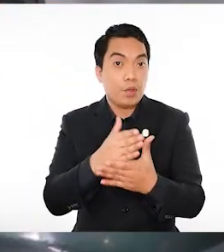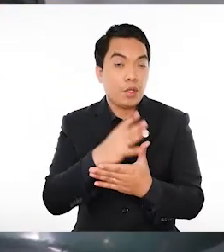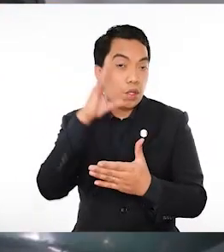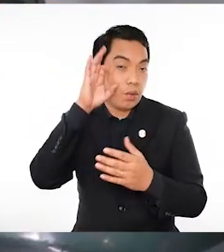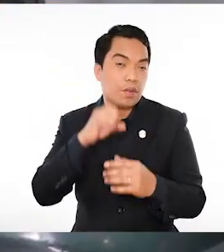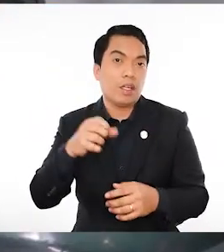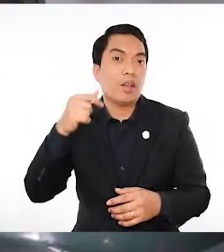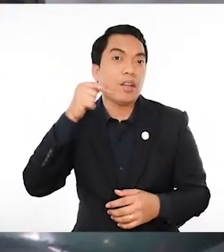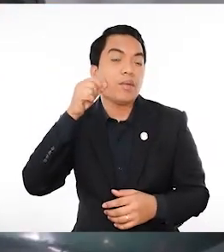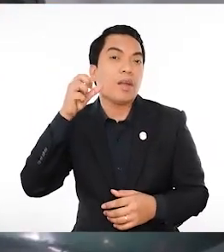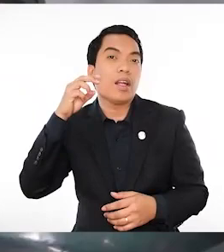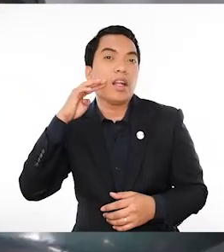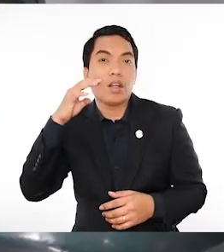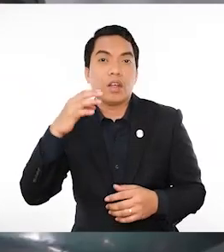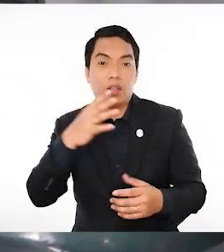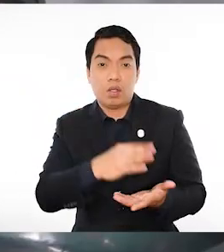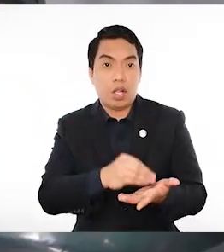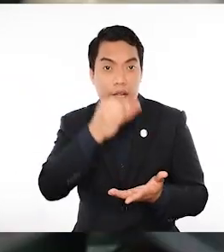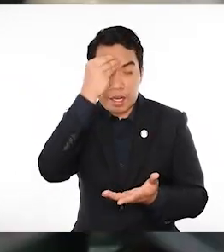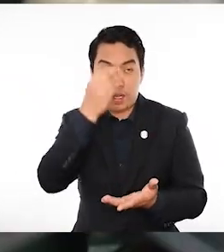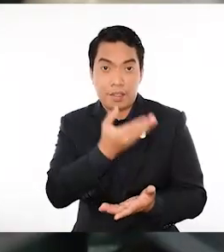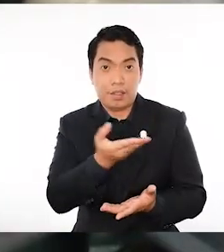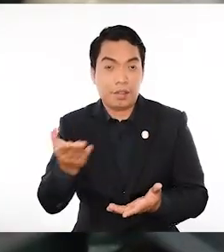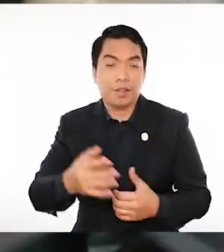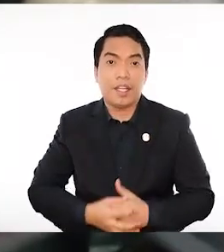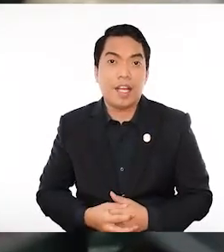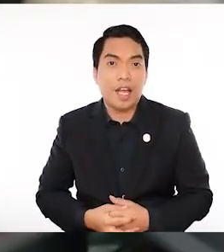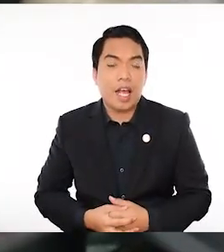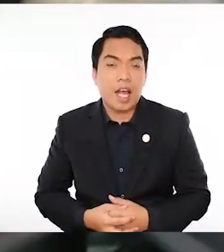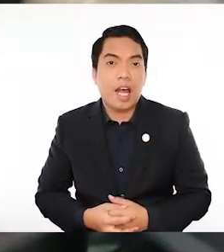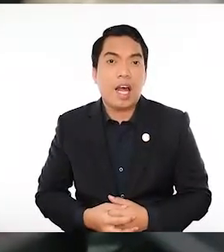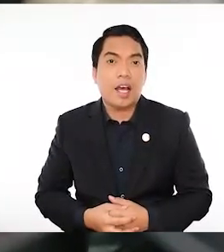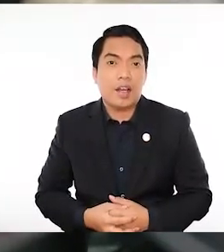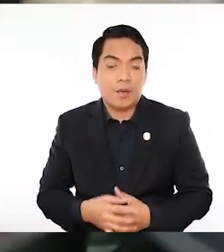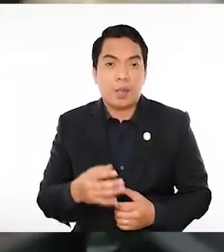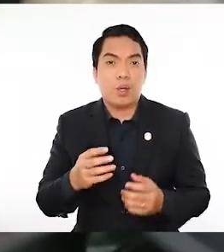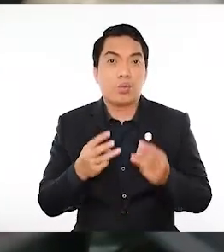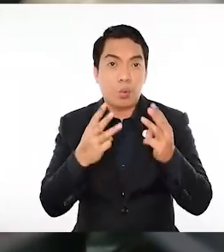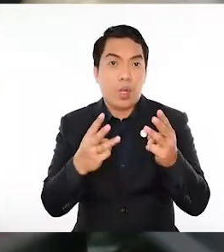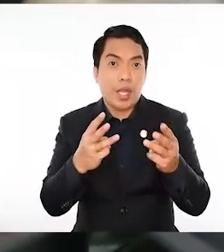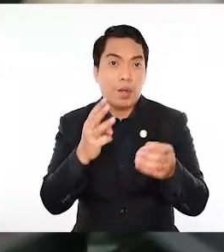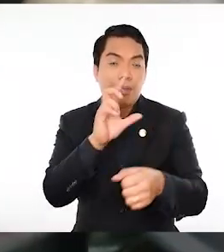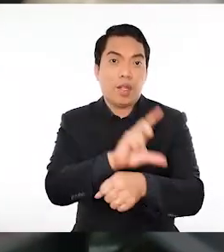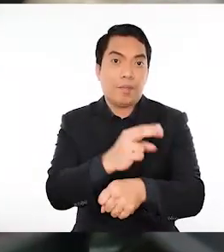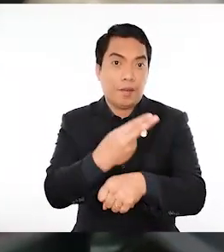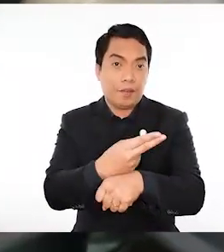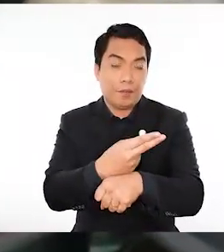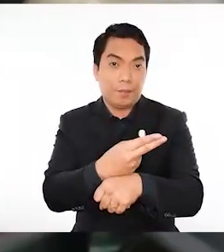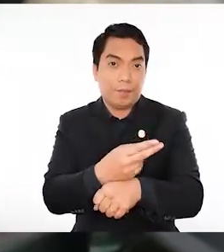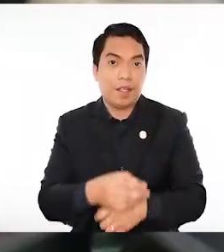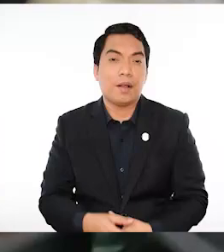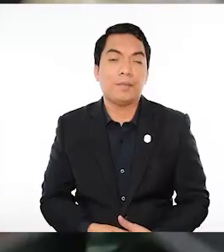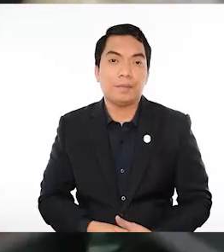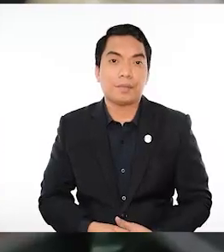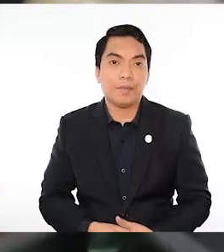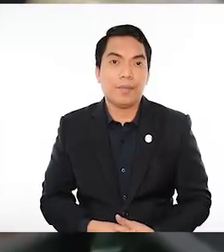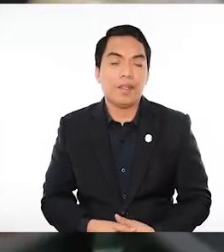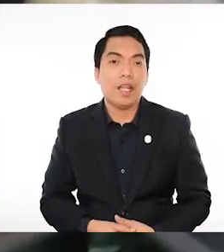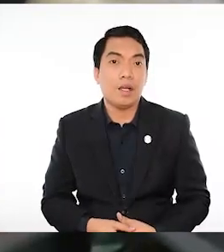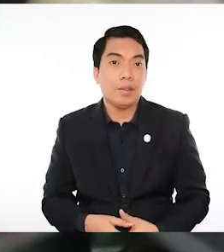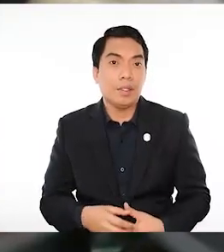mga dumalo ang kaalaman niya sa larangang ito ng kanyang hanap buhay. Bukod sa paggawa ng processed